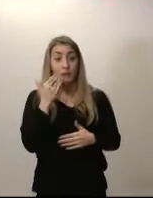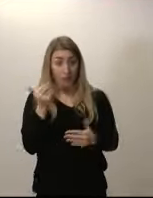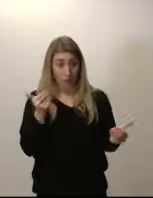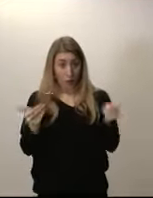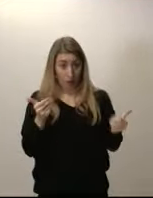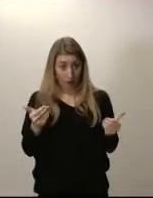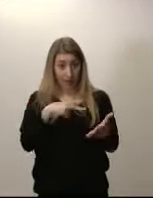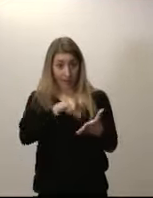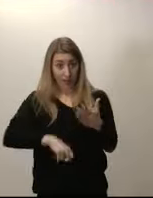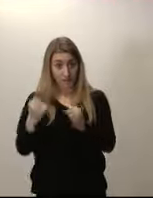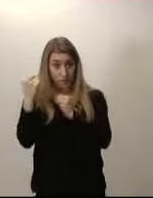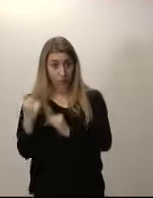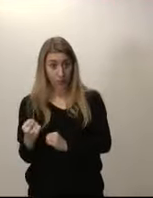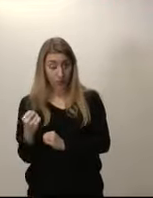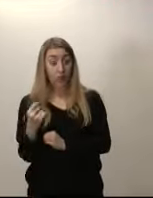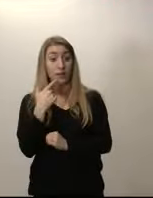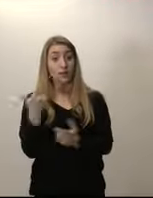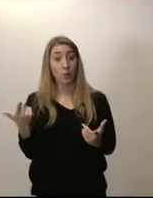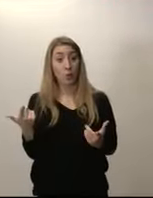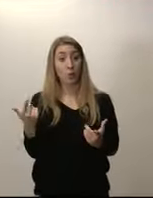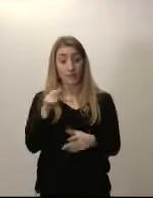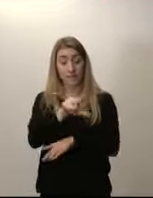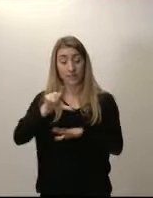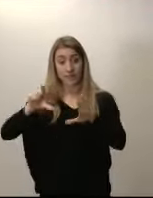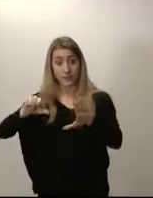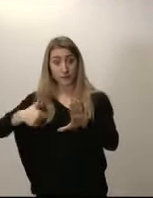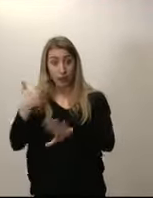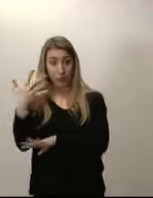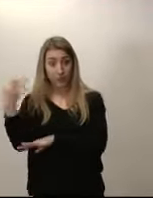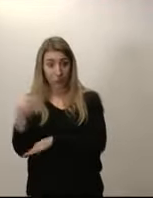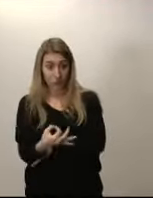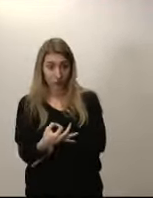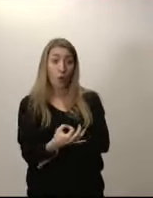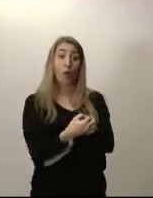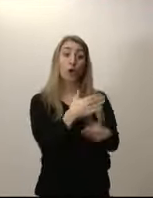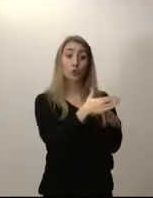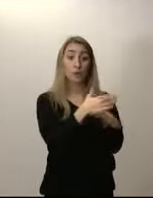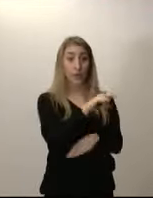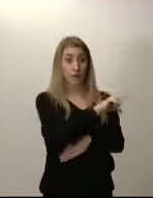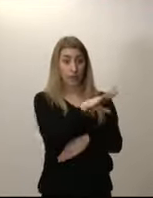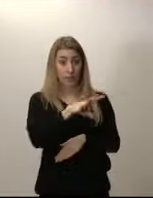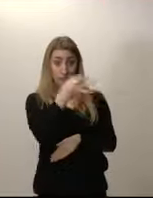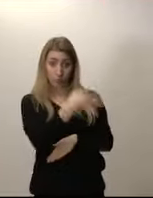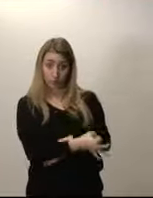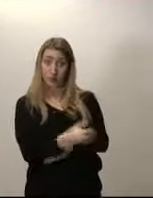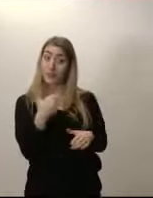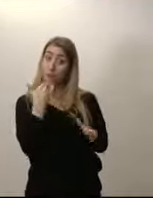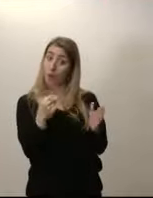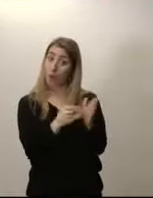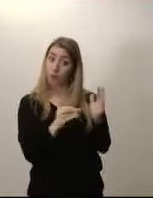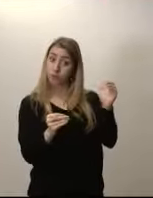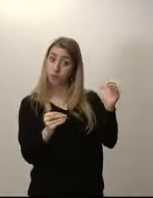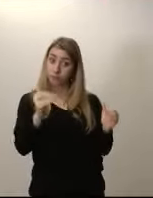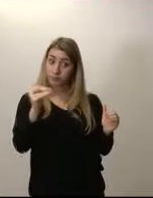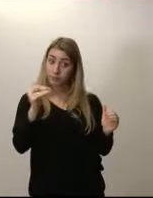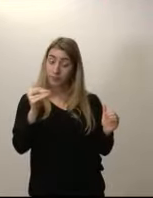la taxe foncière, Épinal est à 27,5% et Thionville est à 24%. Donc nous sommes encore en dessous. Donc je crois